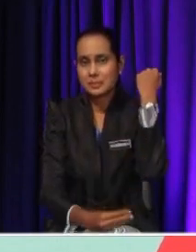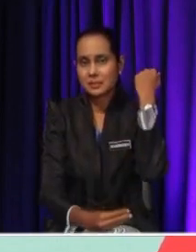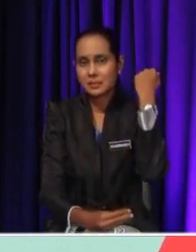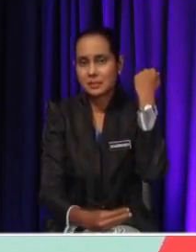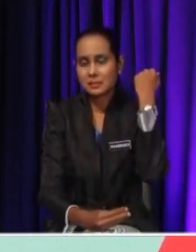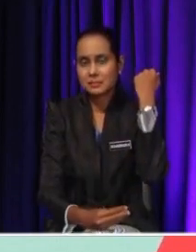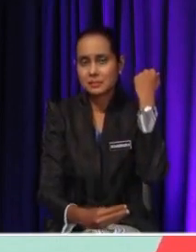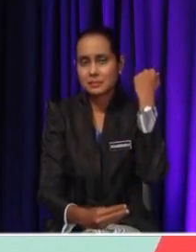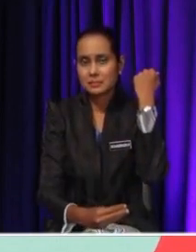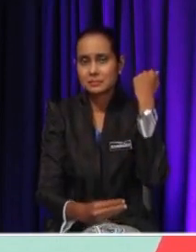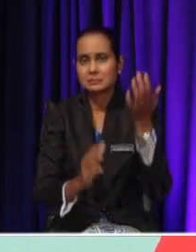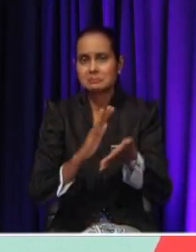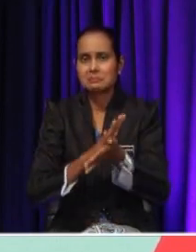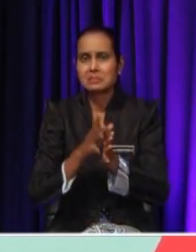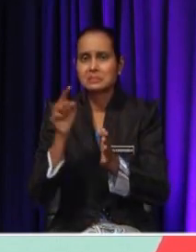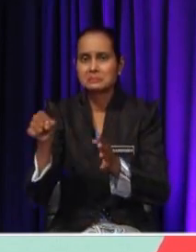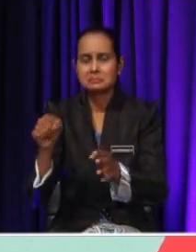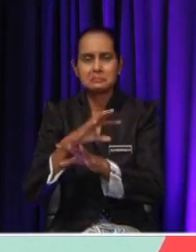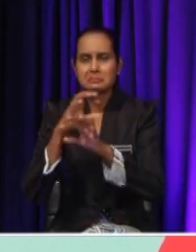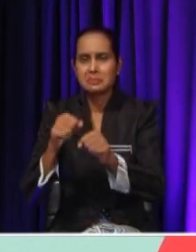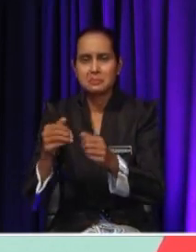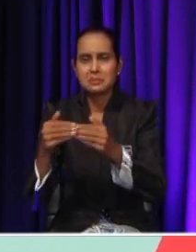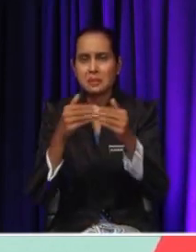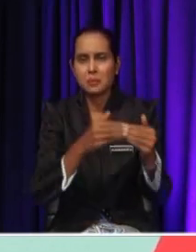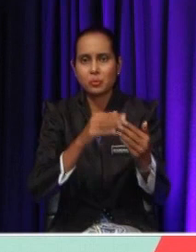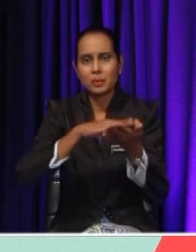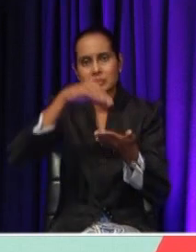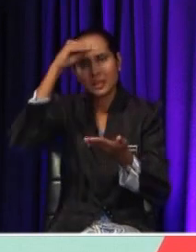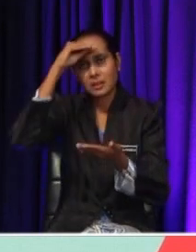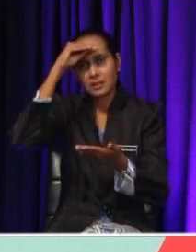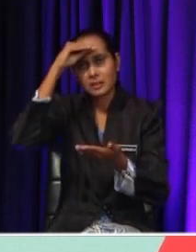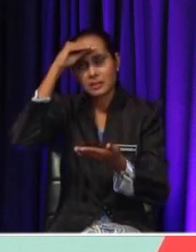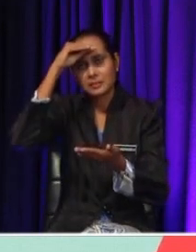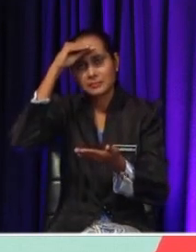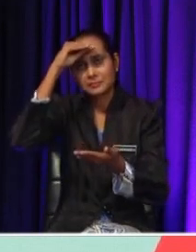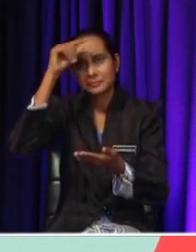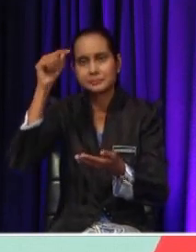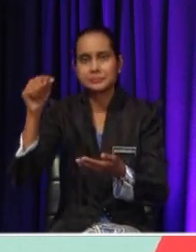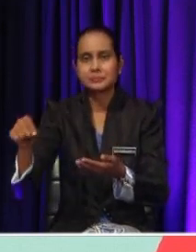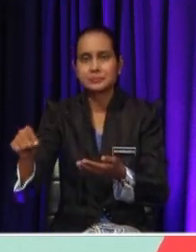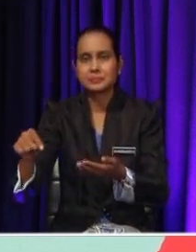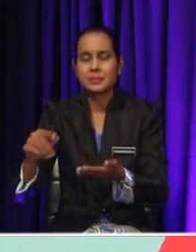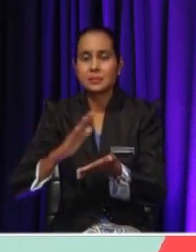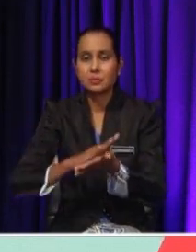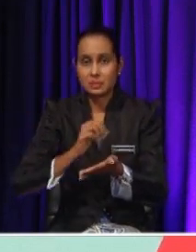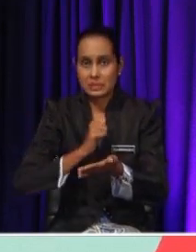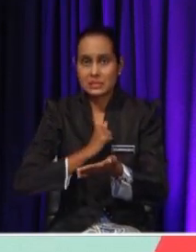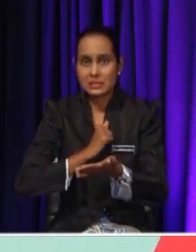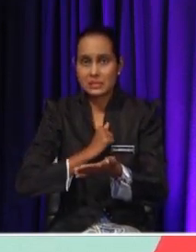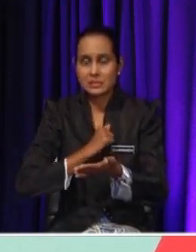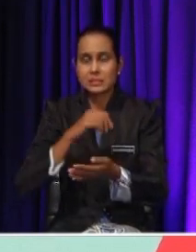membolehkan beliau untuk meneruskan pendidikannya beliau di sekolah kan di sekolah segini pada tahun